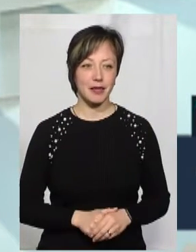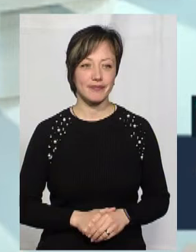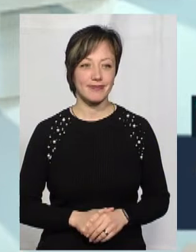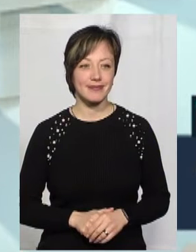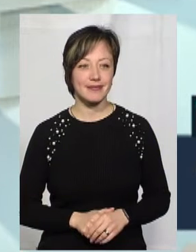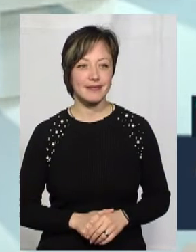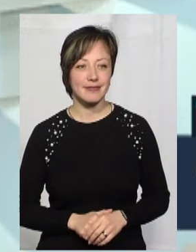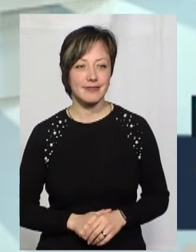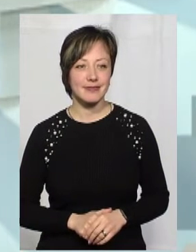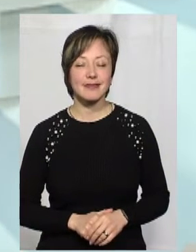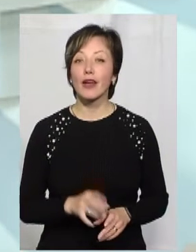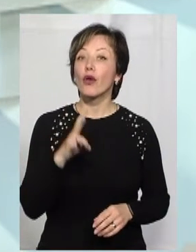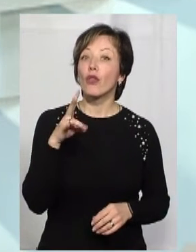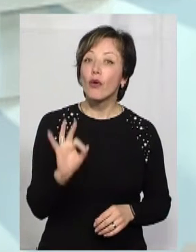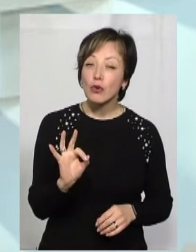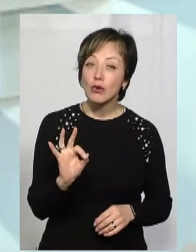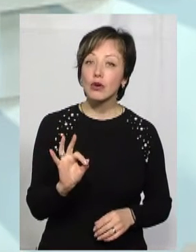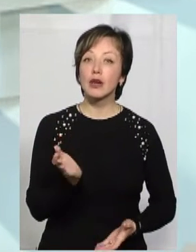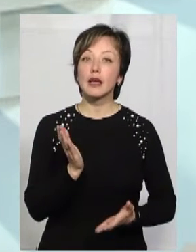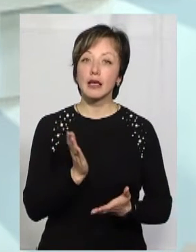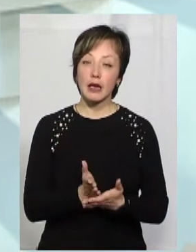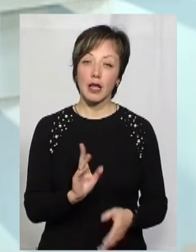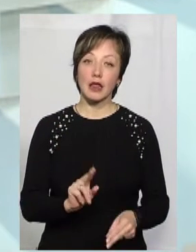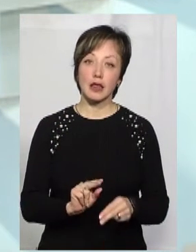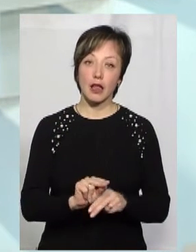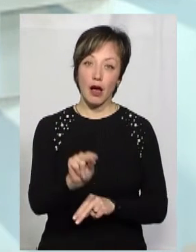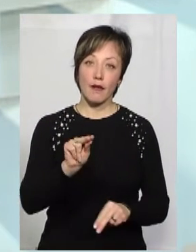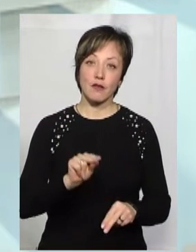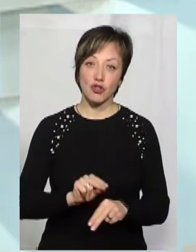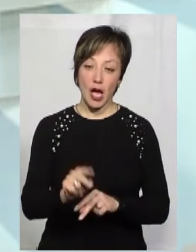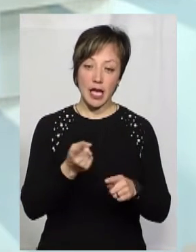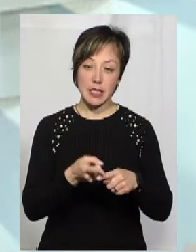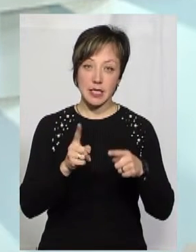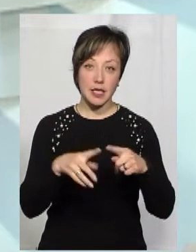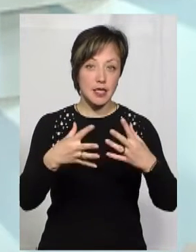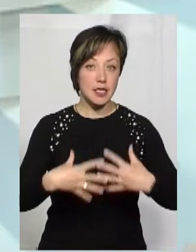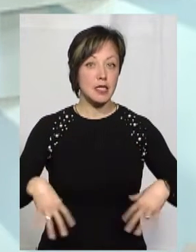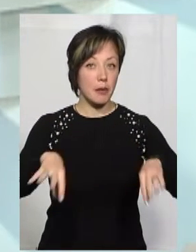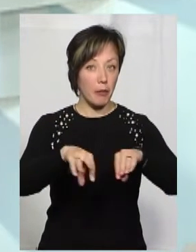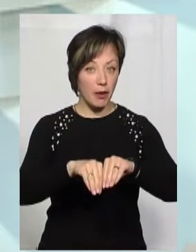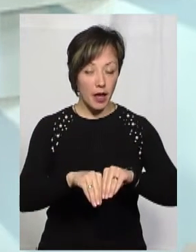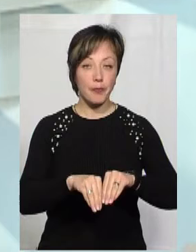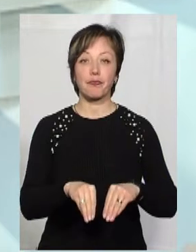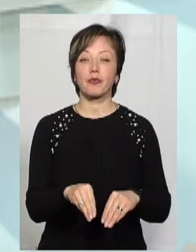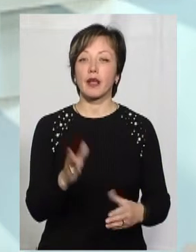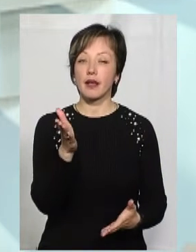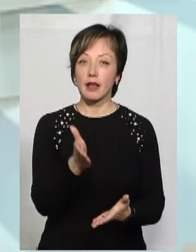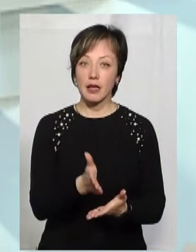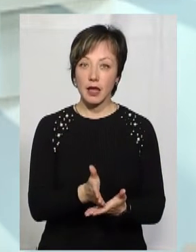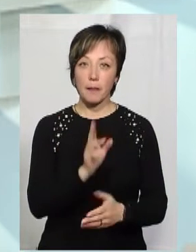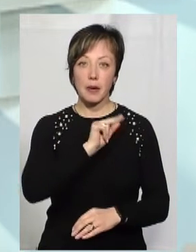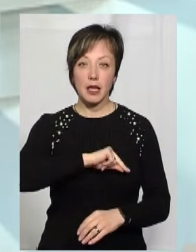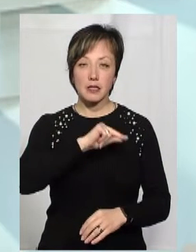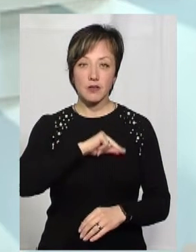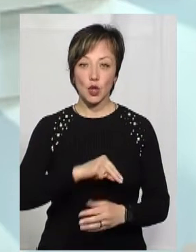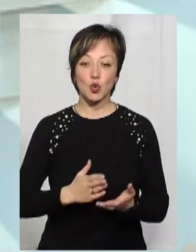Однак... якраз для того є навчання для потенційних усиновителів, і для того є